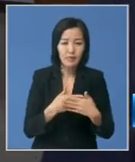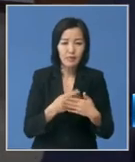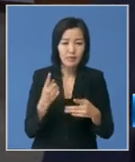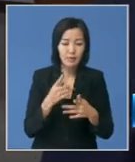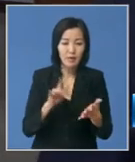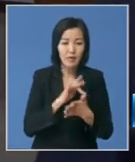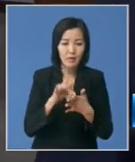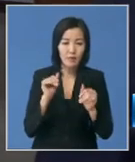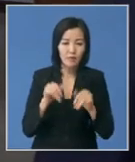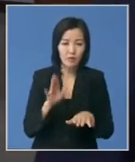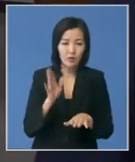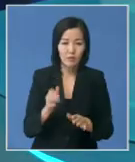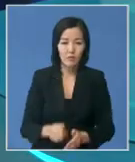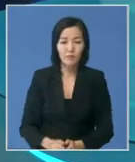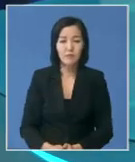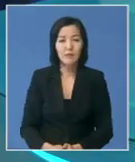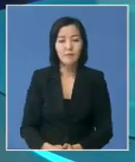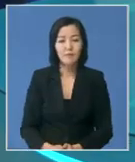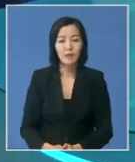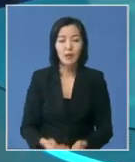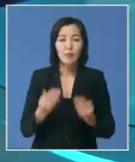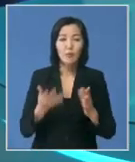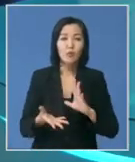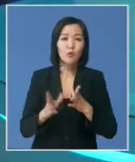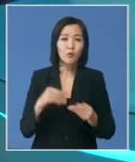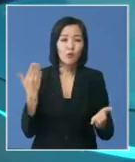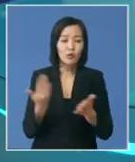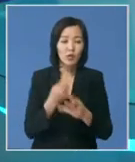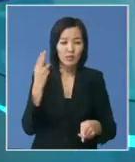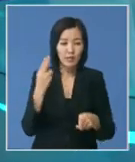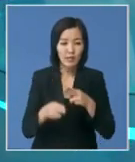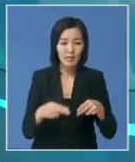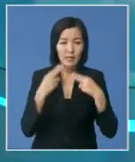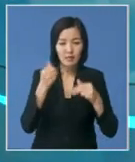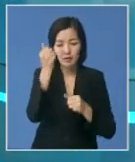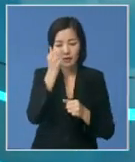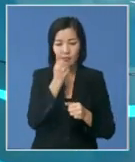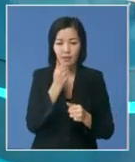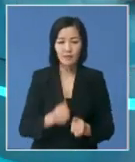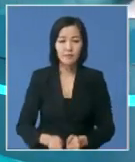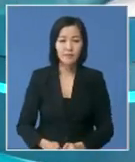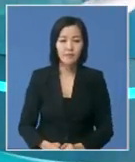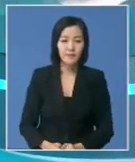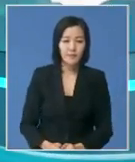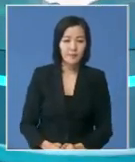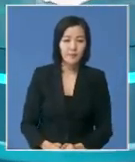қалада өткізетін болып жатырмыз. Бүгінге осы жағымды жаңалықтармен жүздескенше.